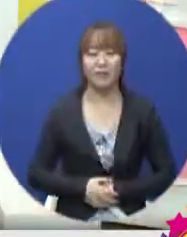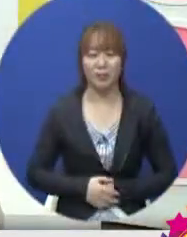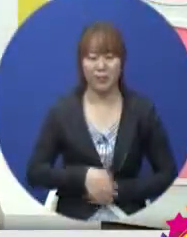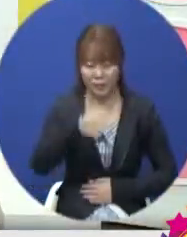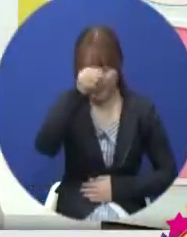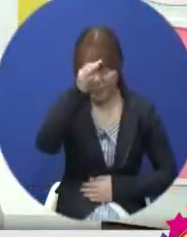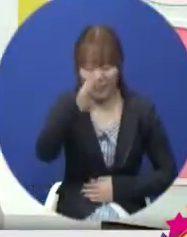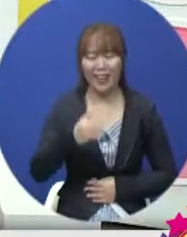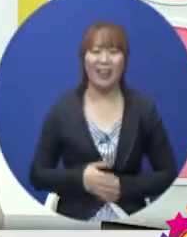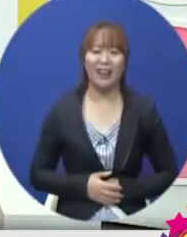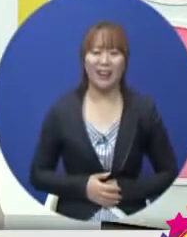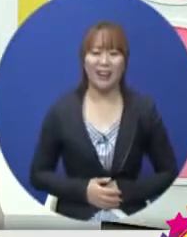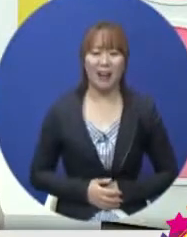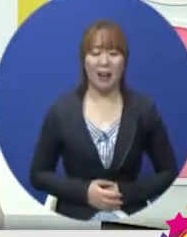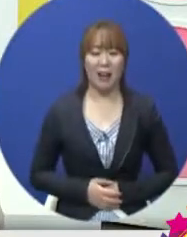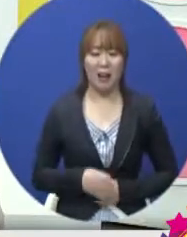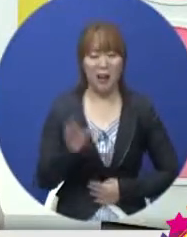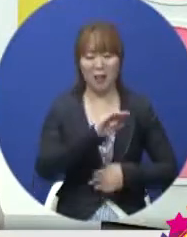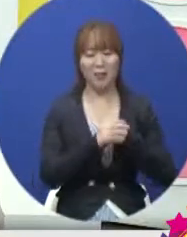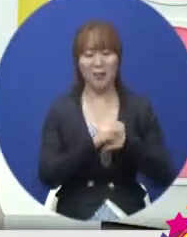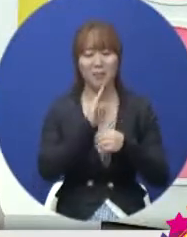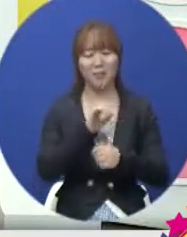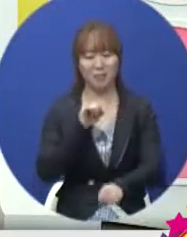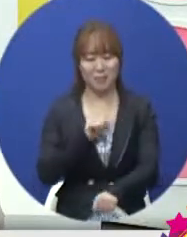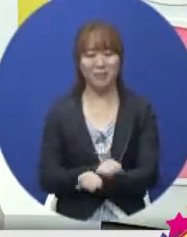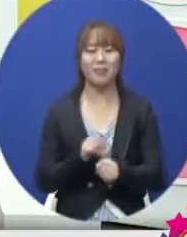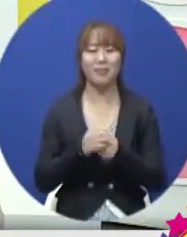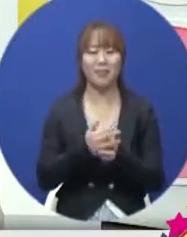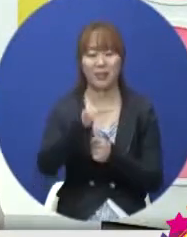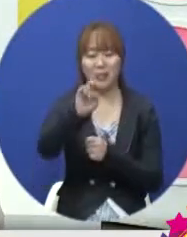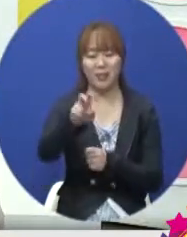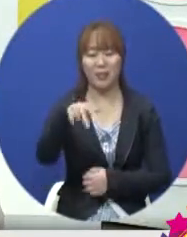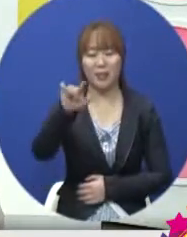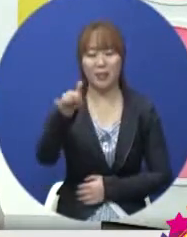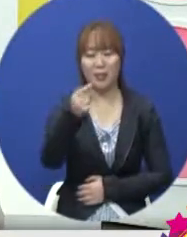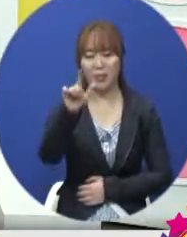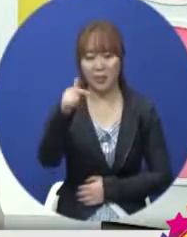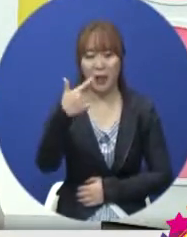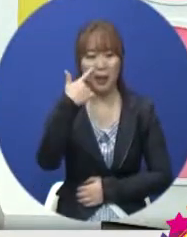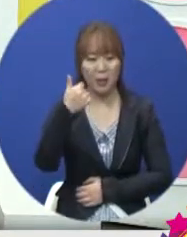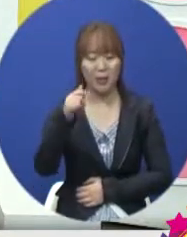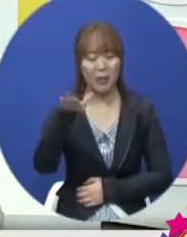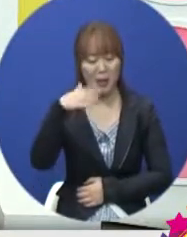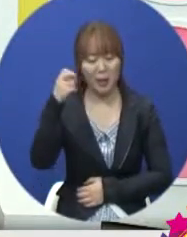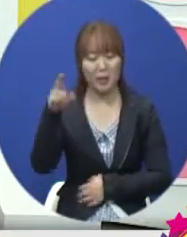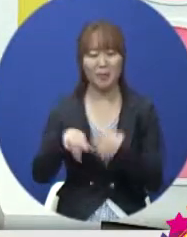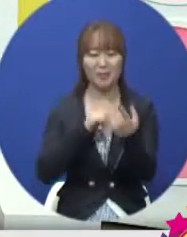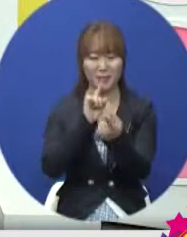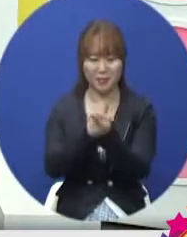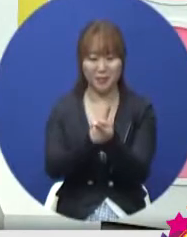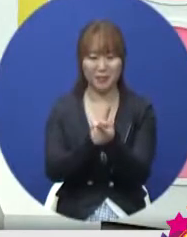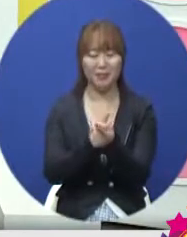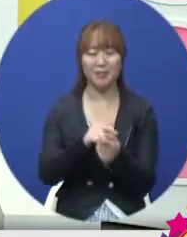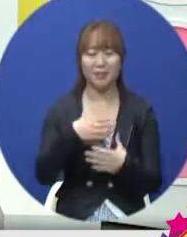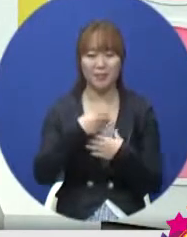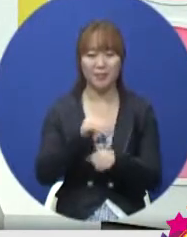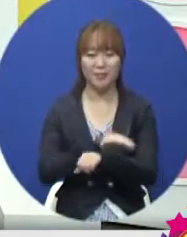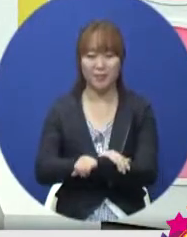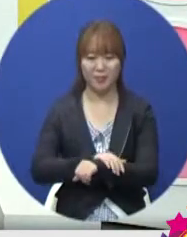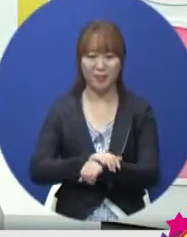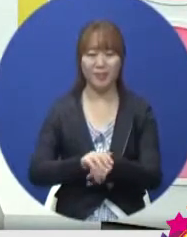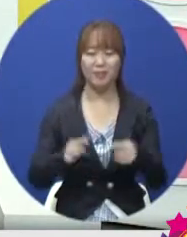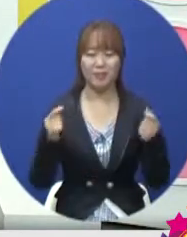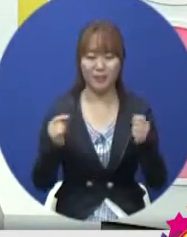죄송합니다. 아유, 네, 안 되죠. 잘하셨습니다. 너무 잘하셨어요. 우리 남진과 나바님 다음에도 꼭 만나뵐게요. 편안하게